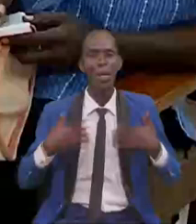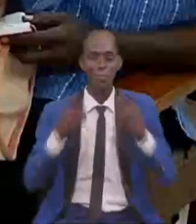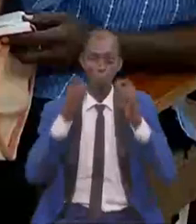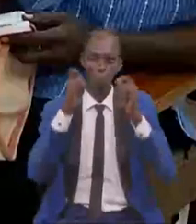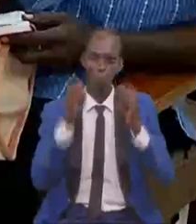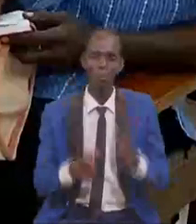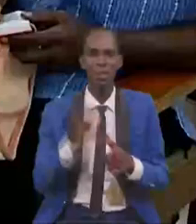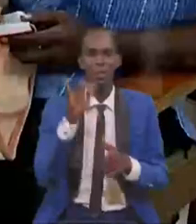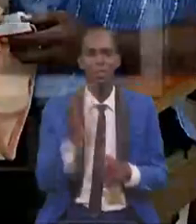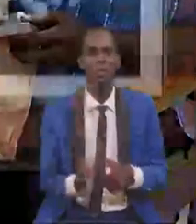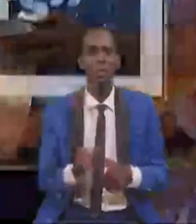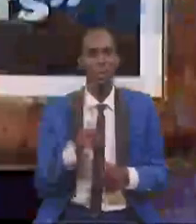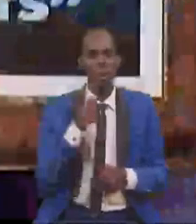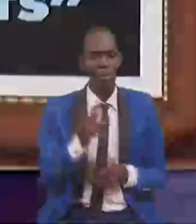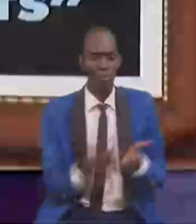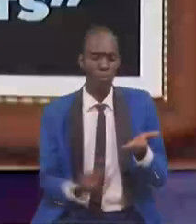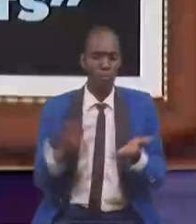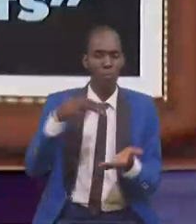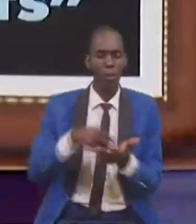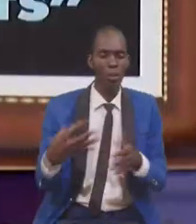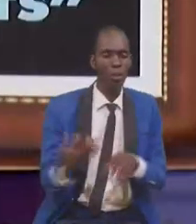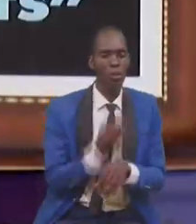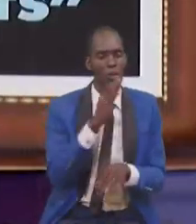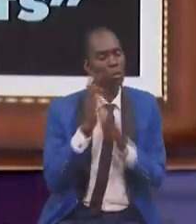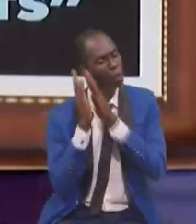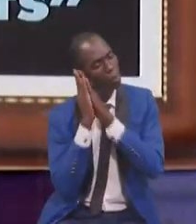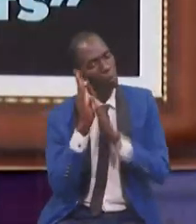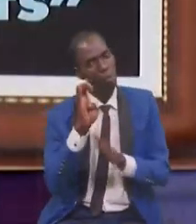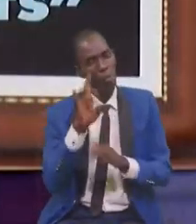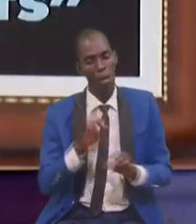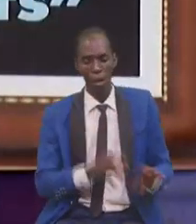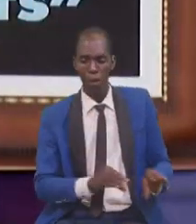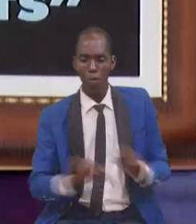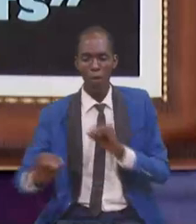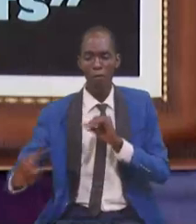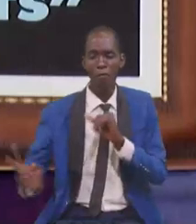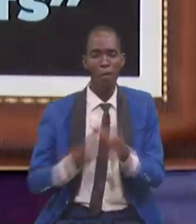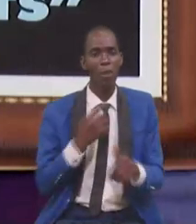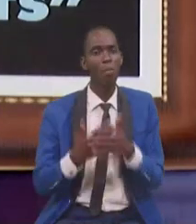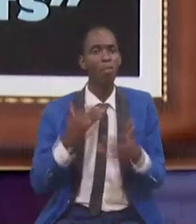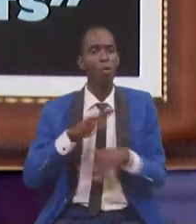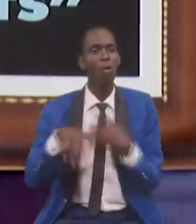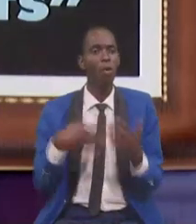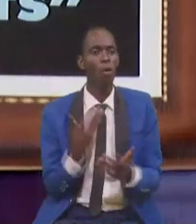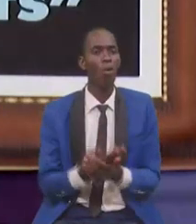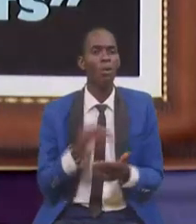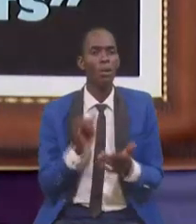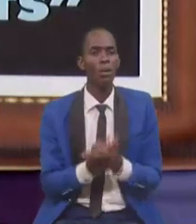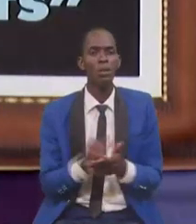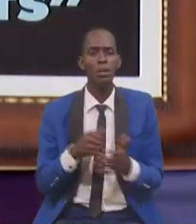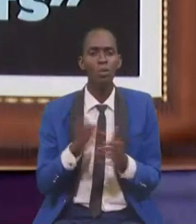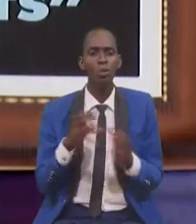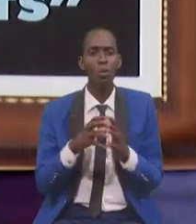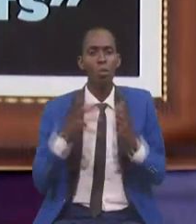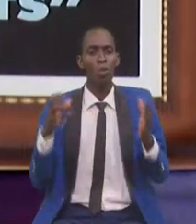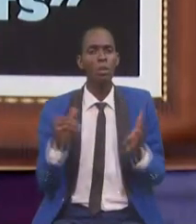votre vie? Et à l'instant, il se leva, prit son lit et sortit en présence de tout le monde, de sorte